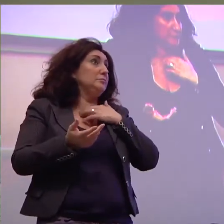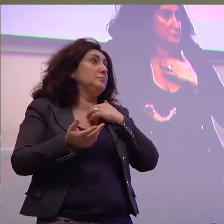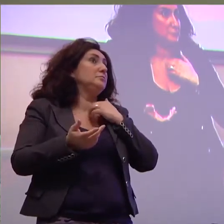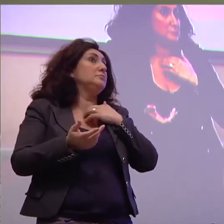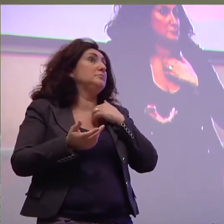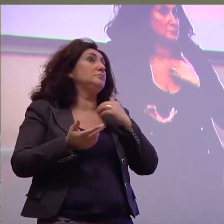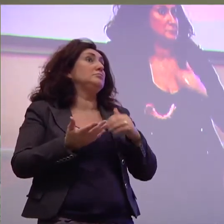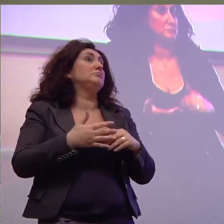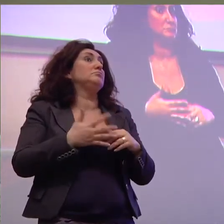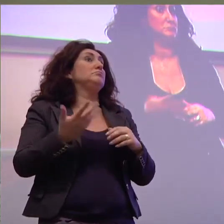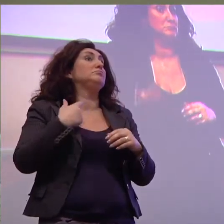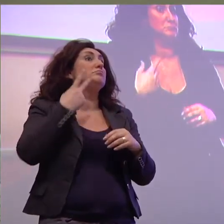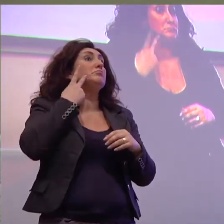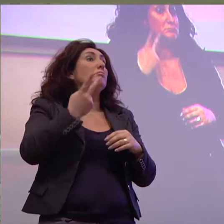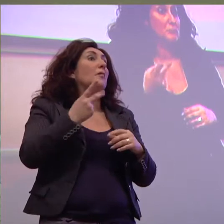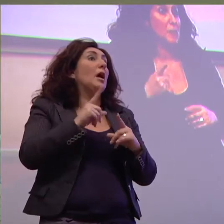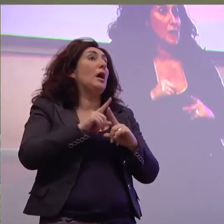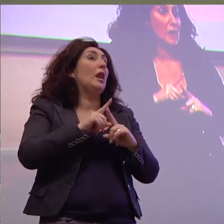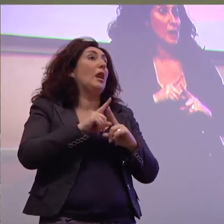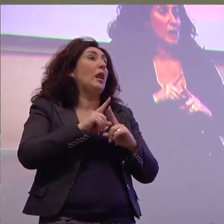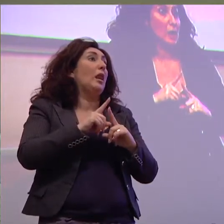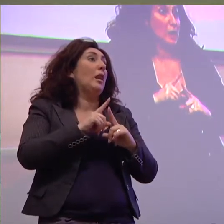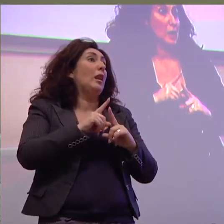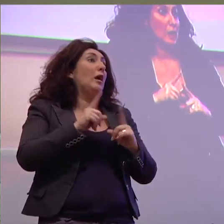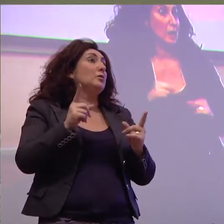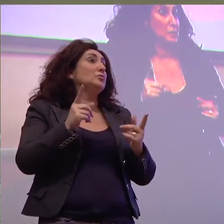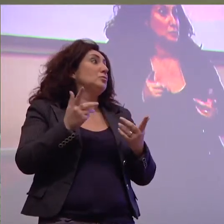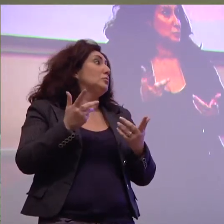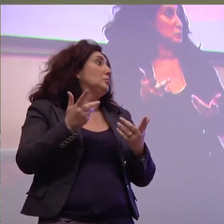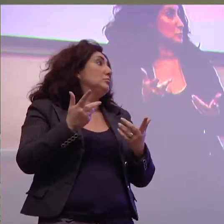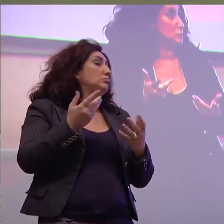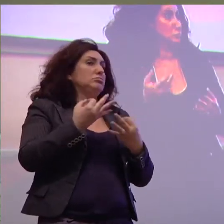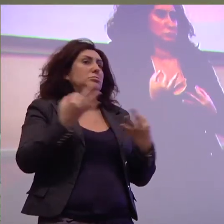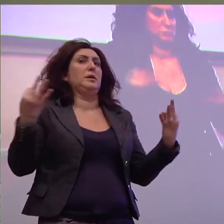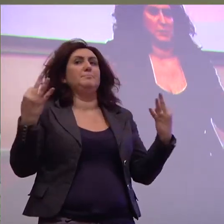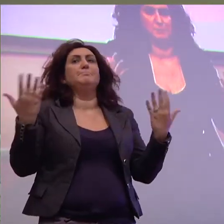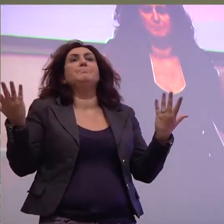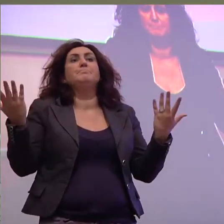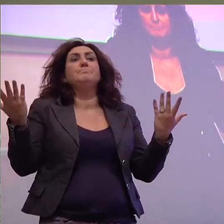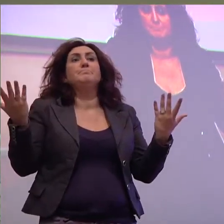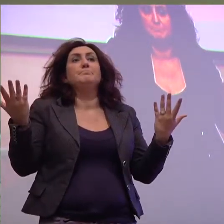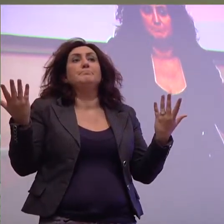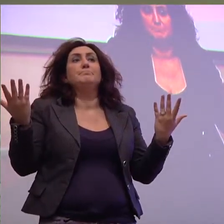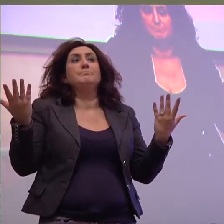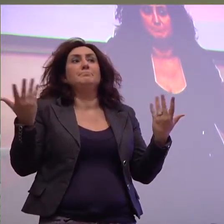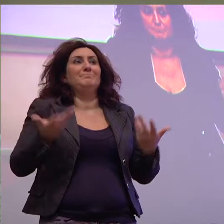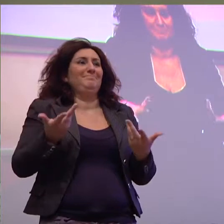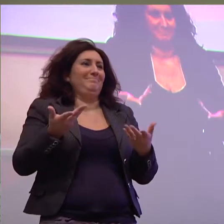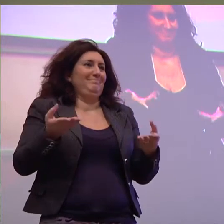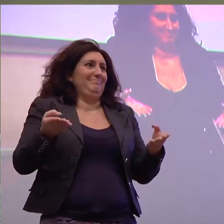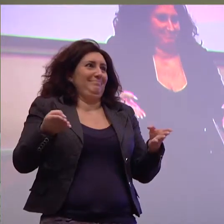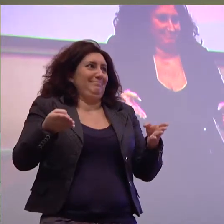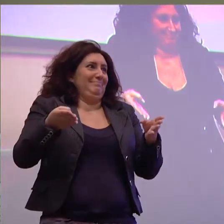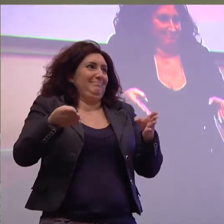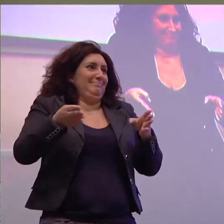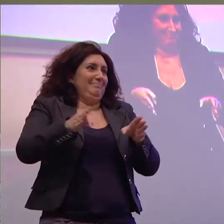Vedo che nessuno... Bene. Allora prima di avviarci alla